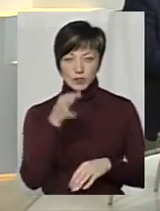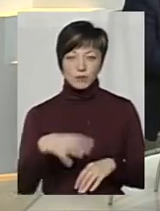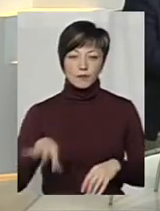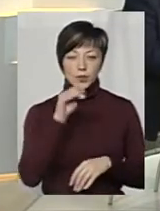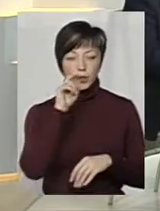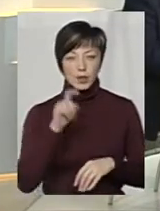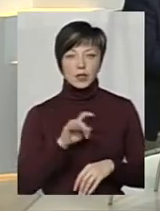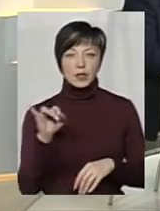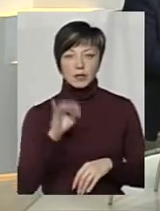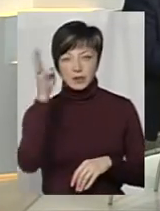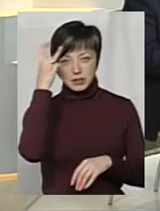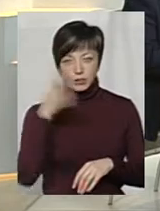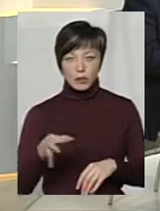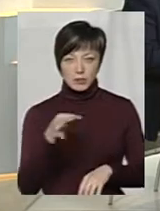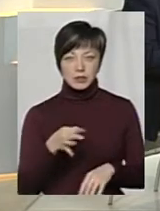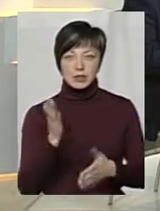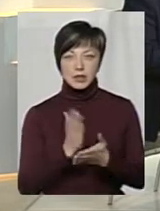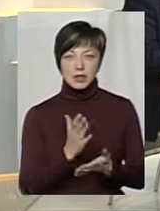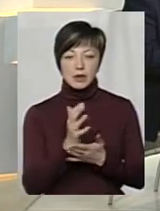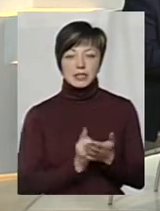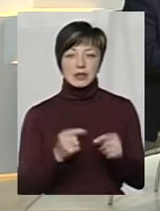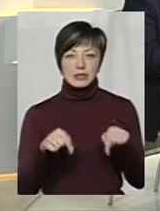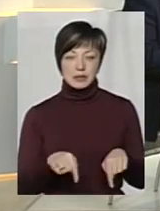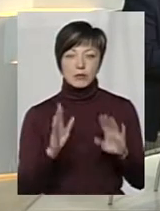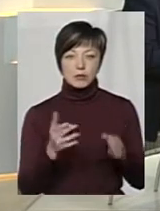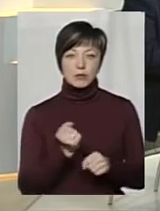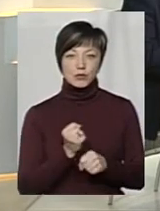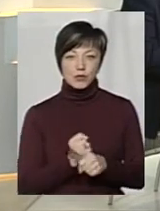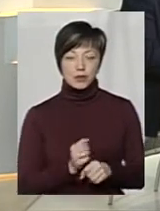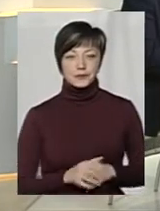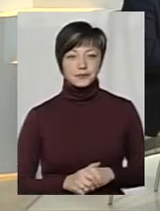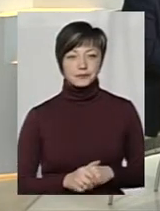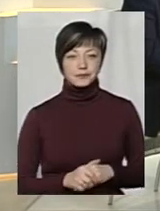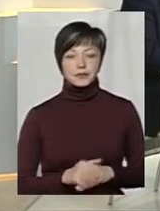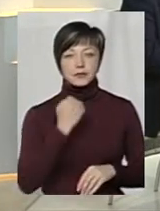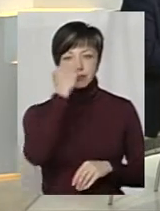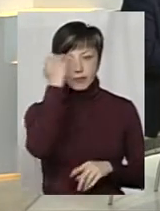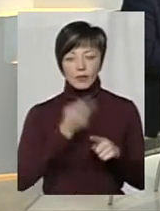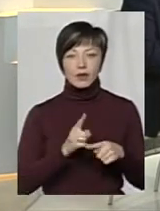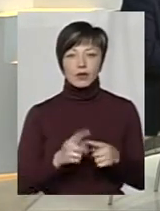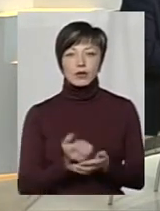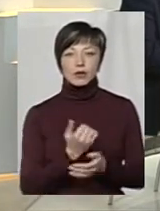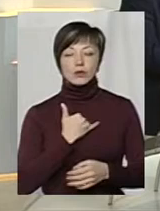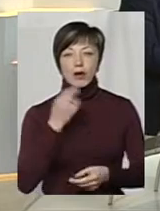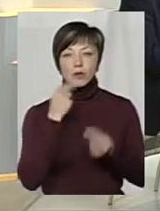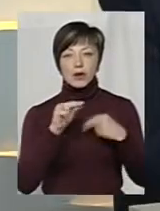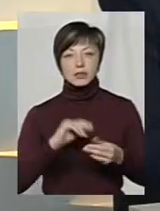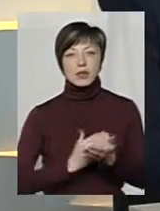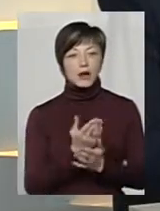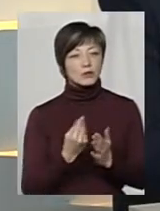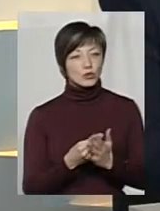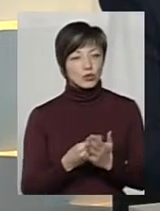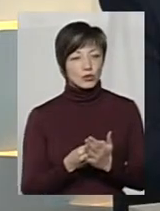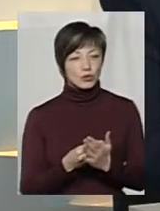всій Україні і в Хмельницькій області тут наші є резерви, над цим ми будемо працювати. Завдяки цим доходам в нас покращилася якість